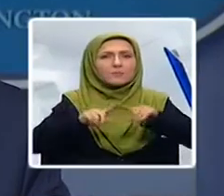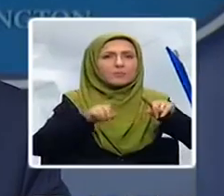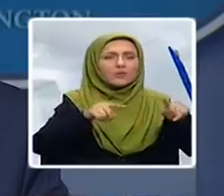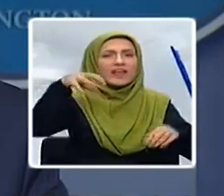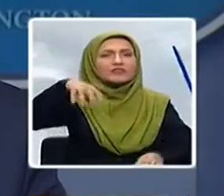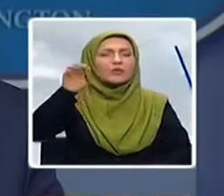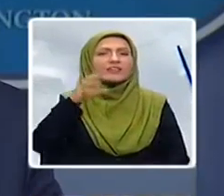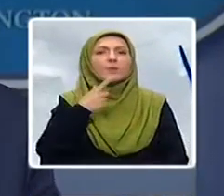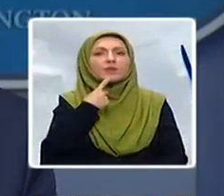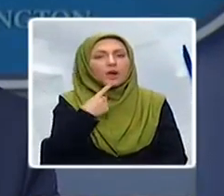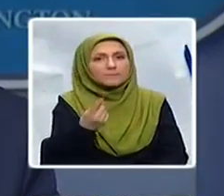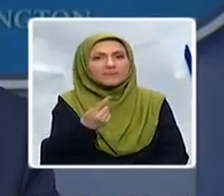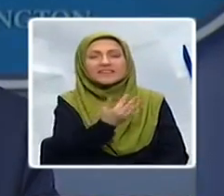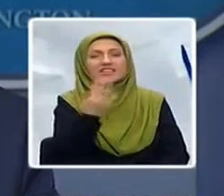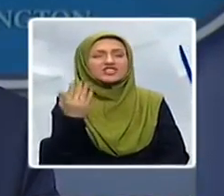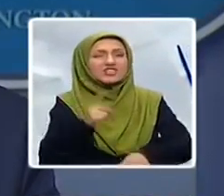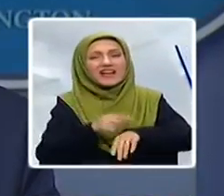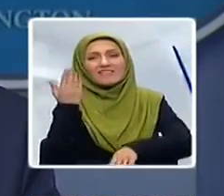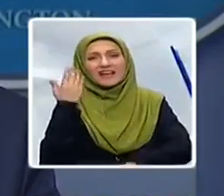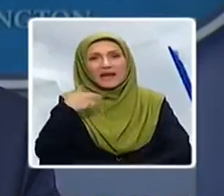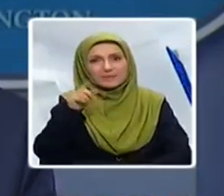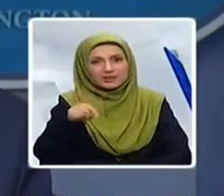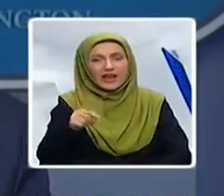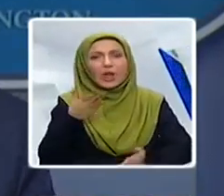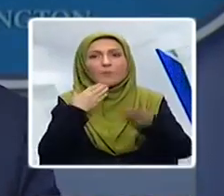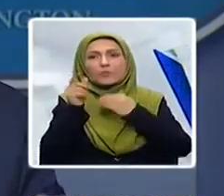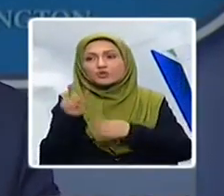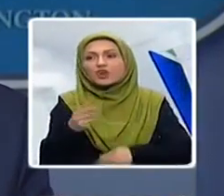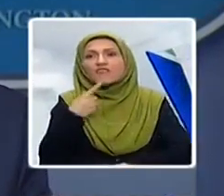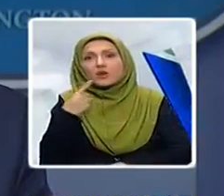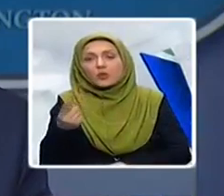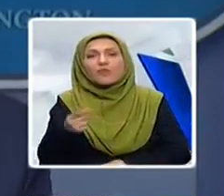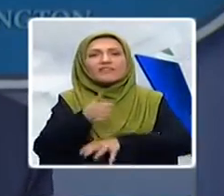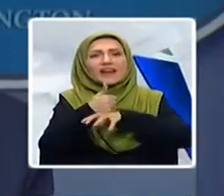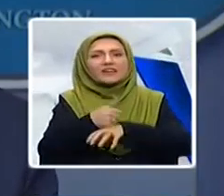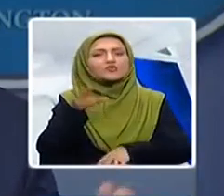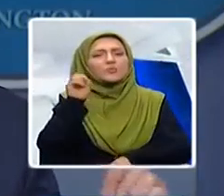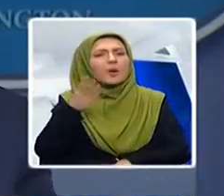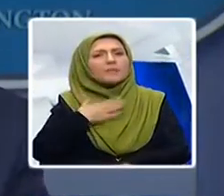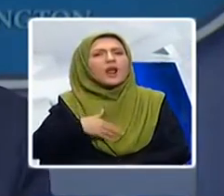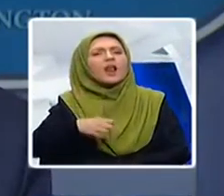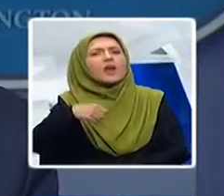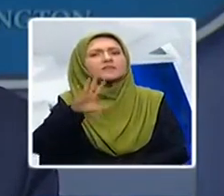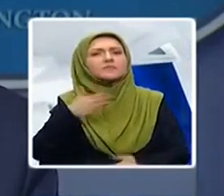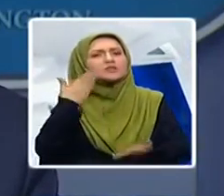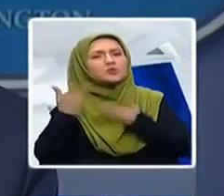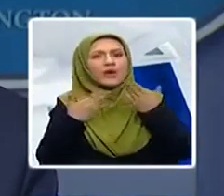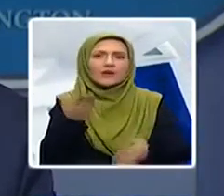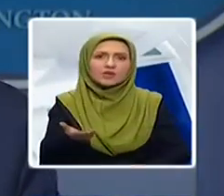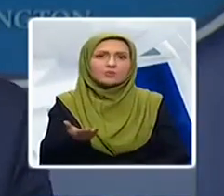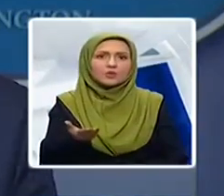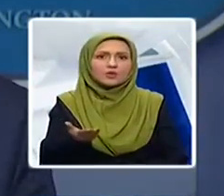چند هفته است از رئیس جمهور می‌خواهند میزان حضور خود را در جلسات توجیهی کاهش دهد. تمام این تلاش‌ها در حالی